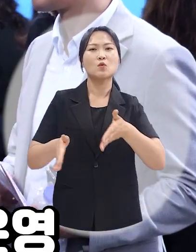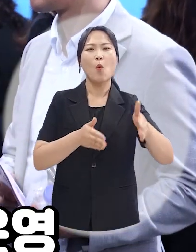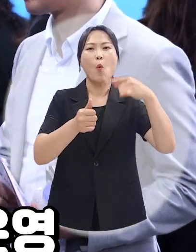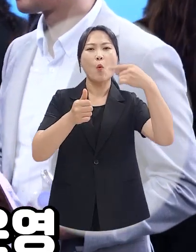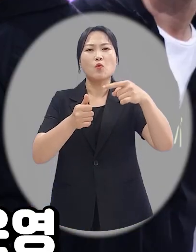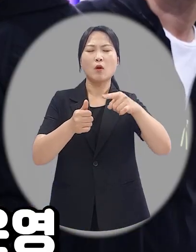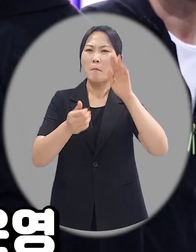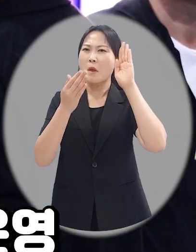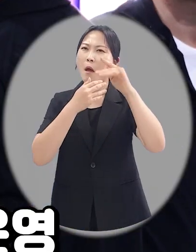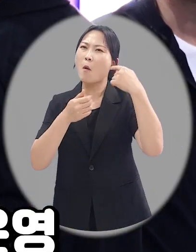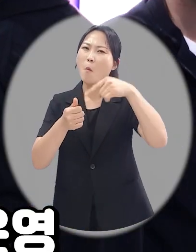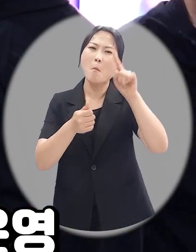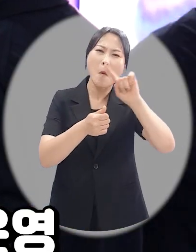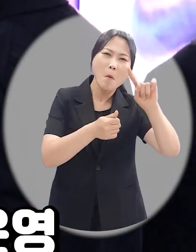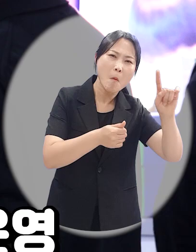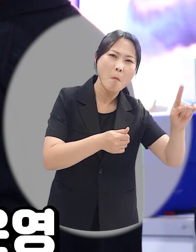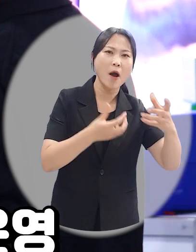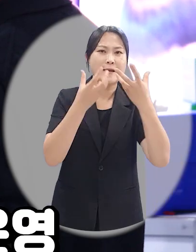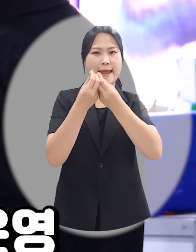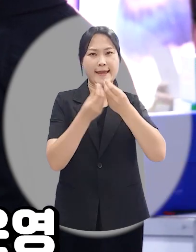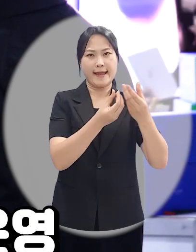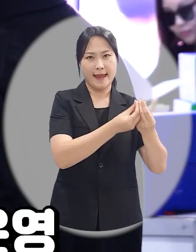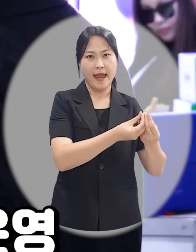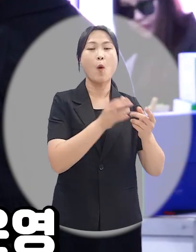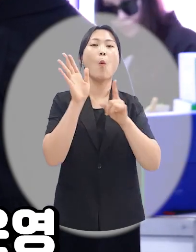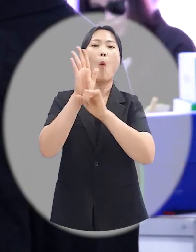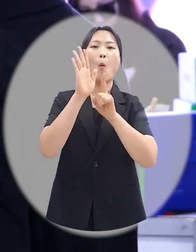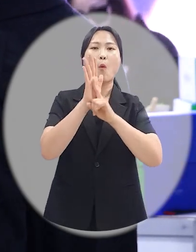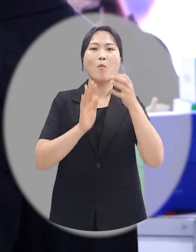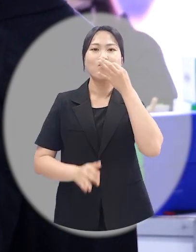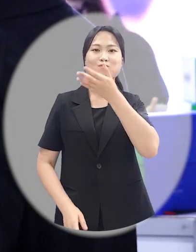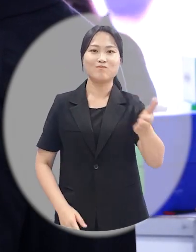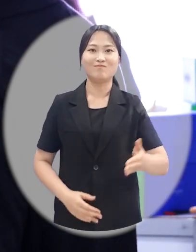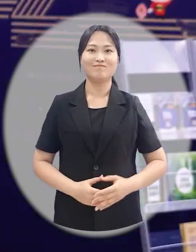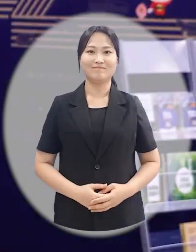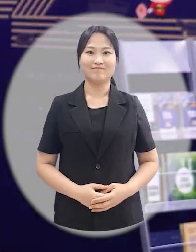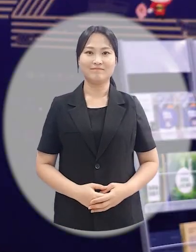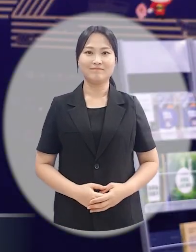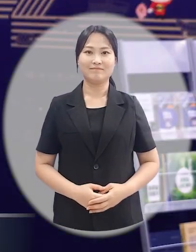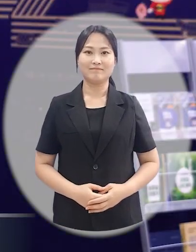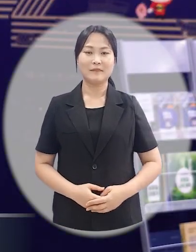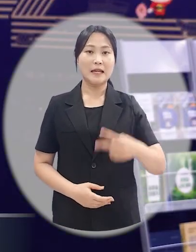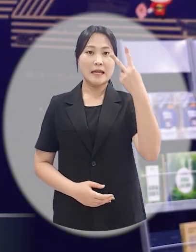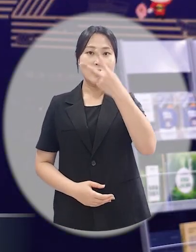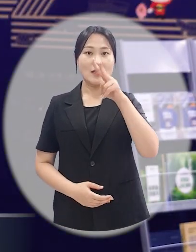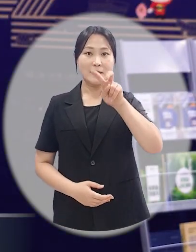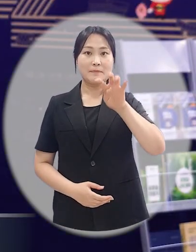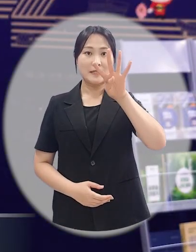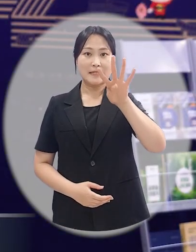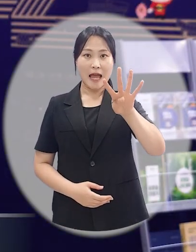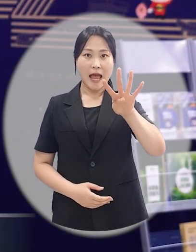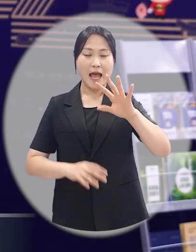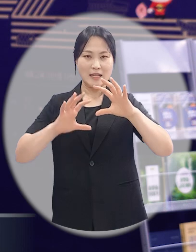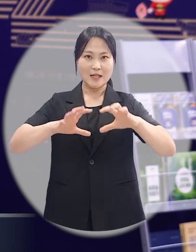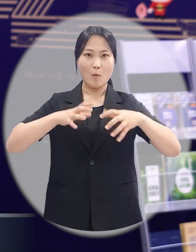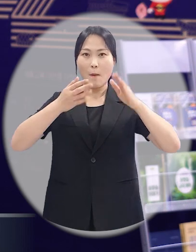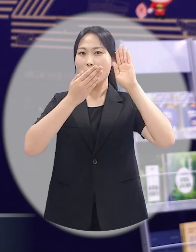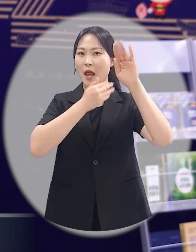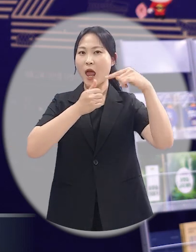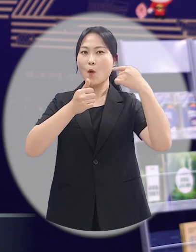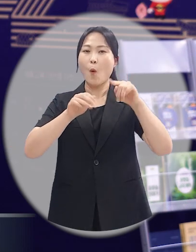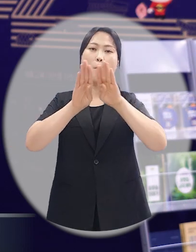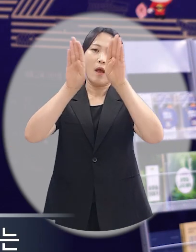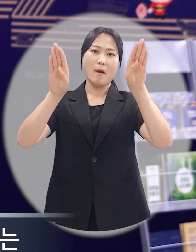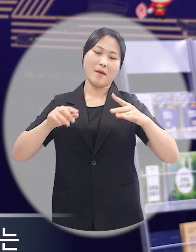방향과 주요 정책 사례를 소개하는 홍보관이 운영됐습니다. 2024 대한민국 글로컬 미래교육 박람회에 참여하게